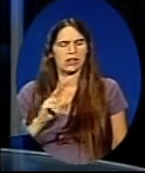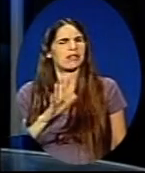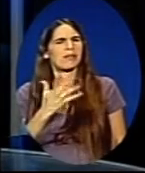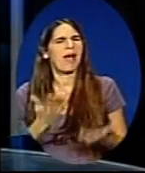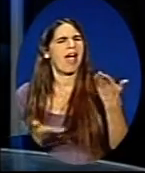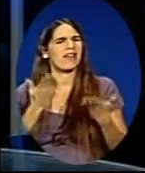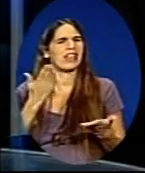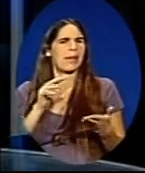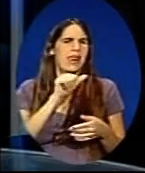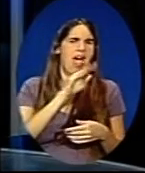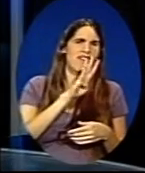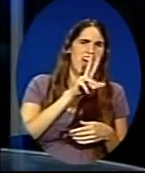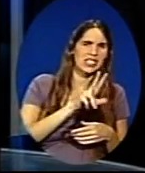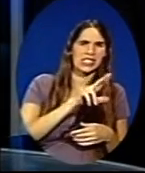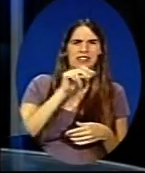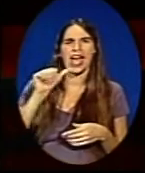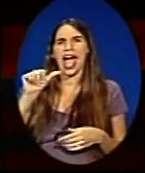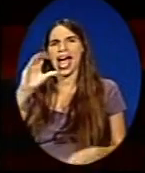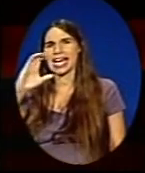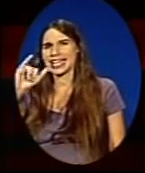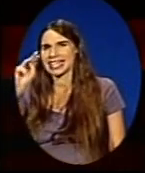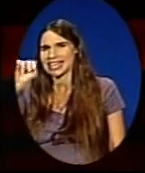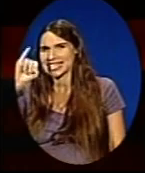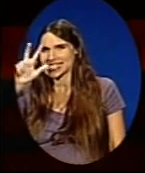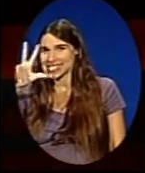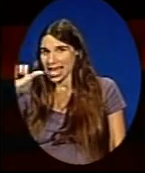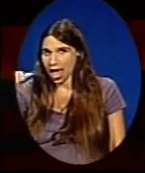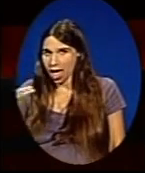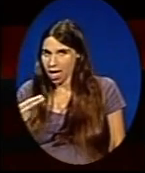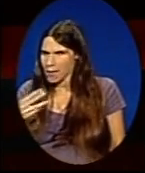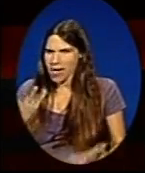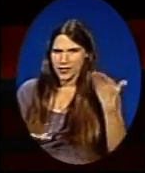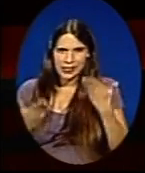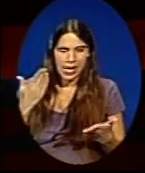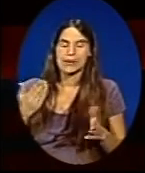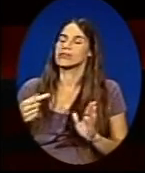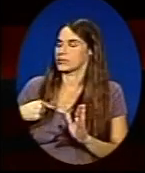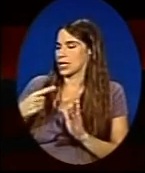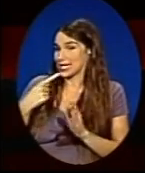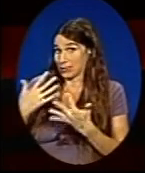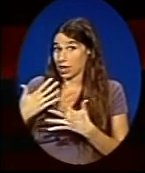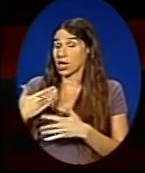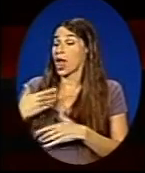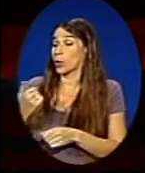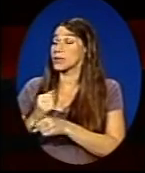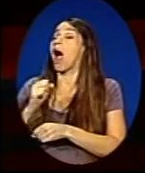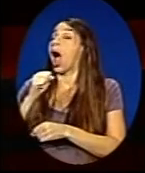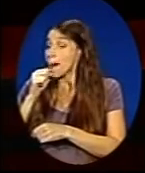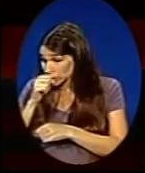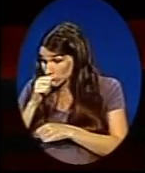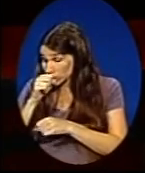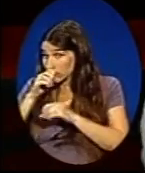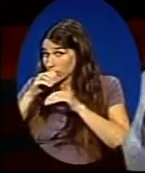שהוא יכול להביא לנו לבין החיניציה למשל? הנה, אז אני כבר מסביר את זה, אבל רק נאמר שאנחנו מתעצ'ים, וכשאנחנו עושים אפצ'י כזה,